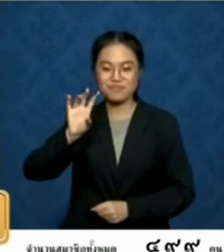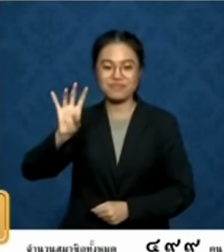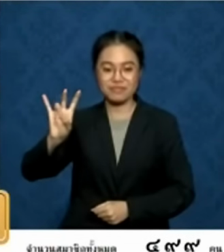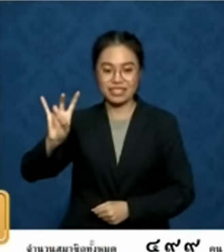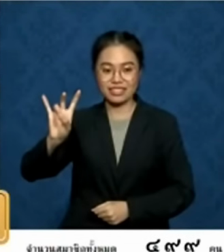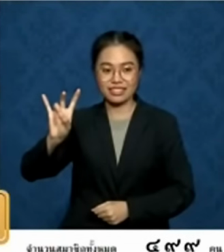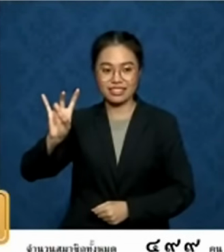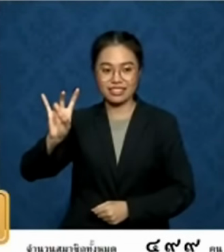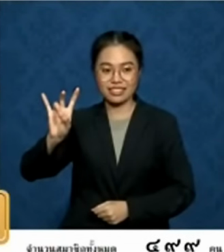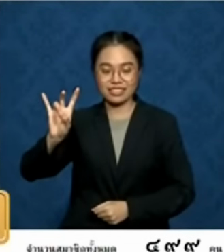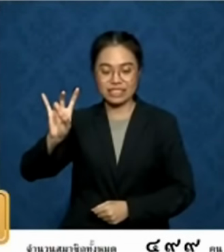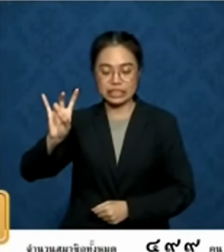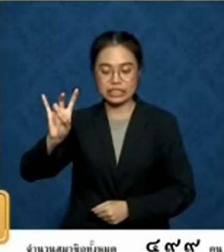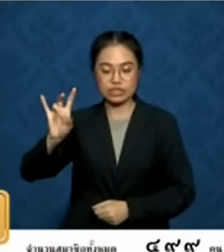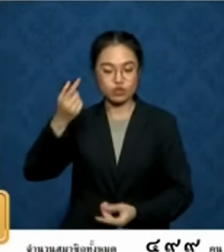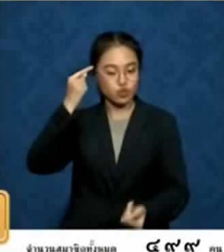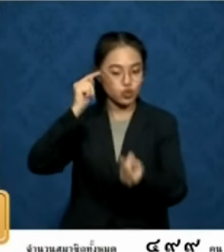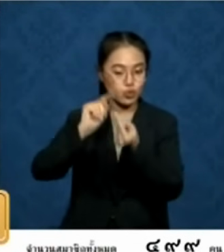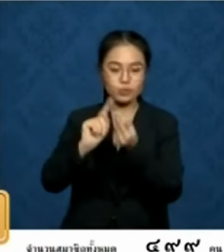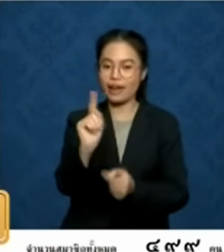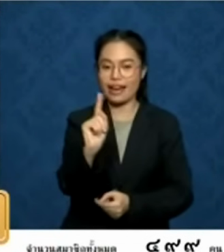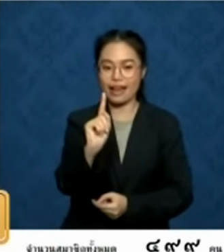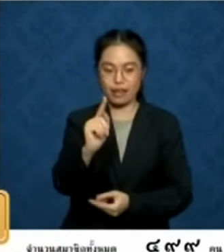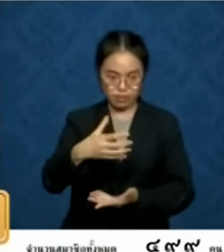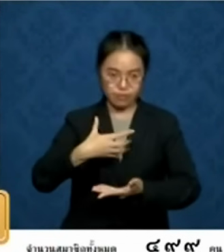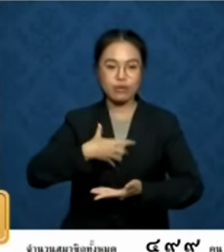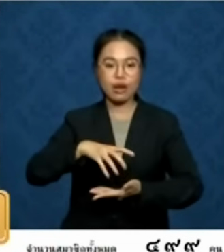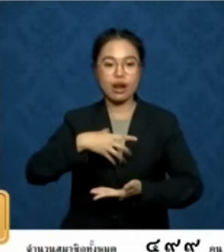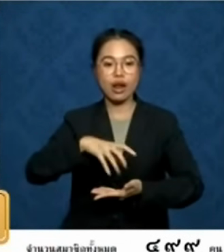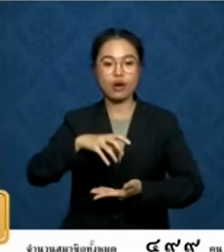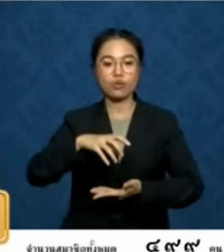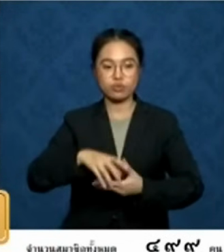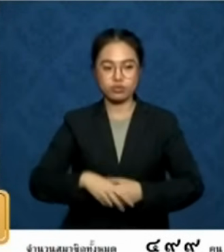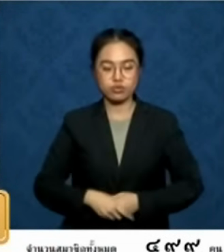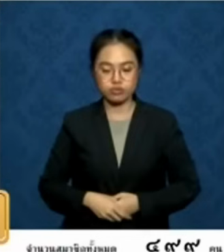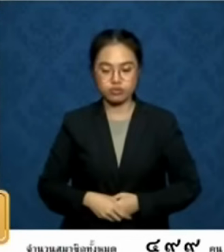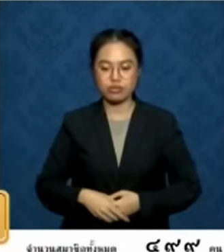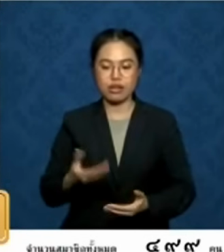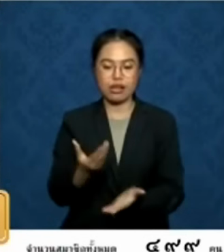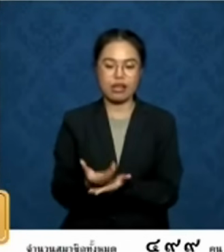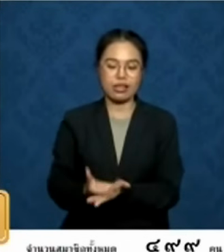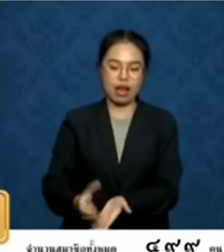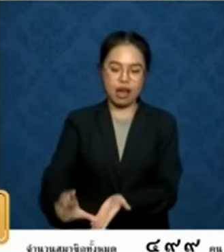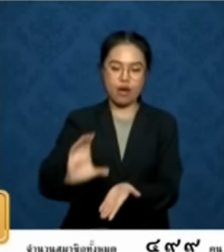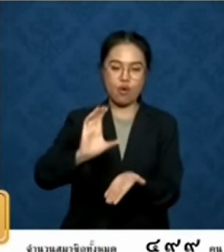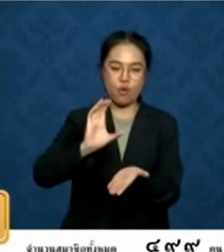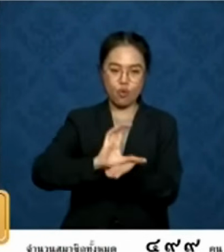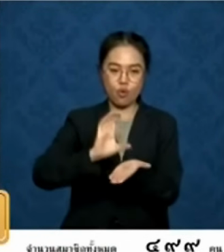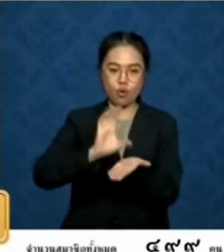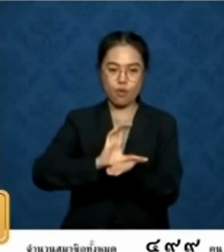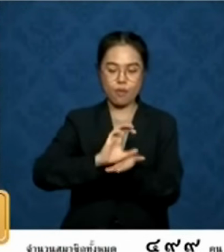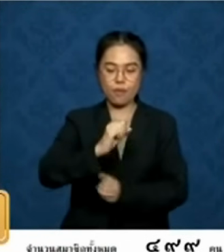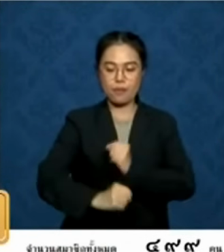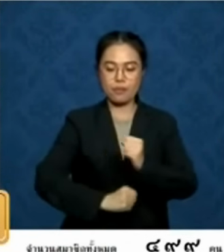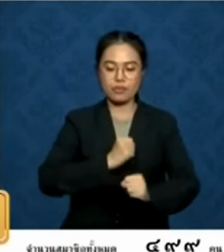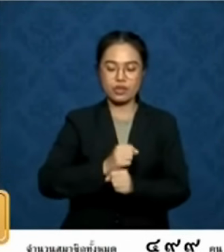2567โดยมีหลักการและเหตุผลดังนี้ตั้งงบประมาณรายจ่ายประจำปีงบประมาณ